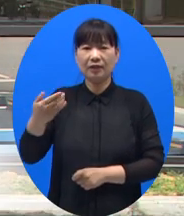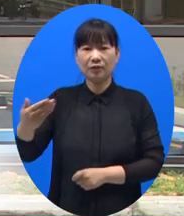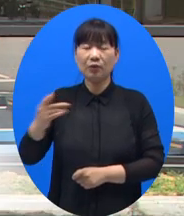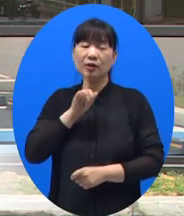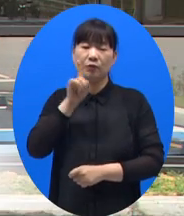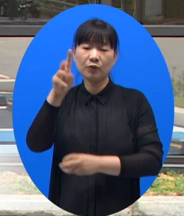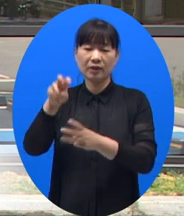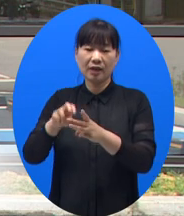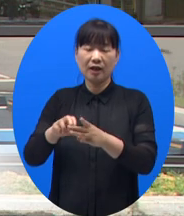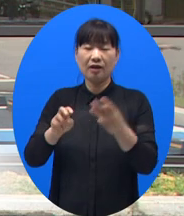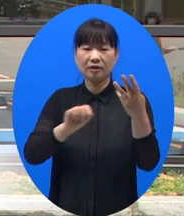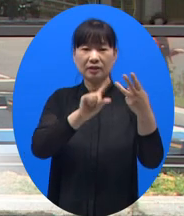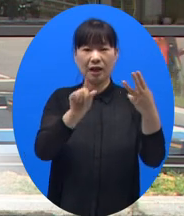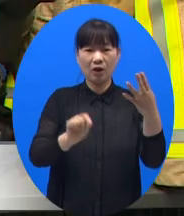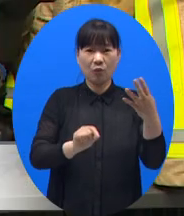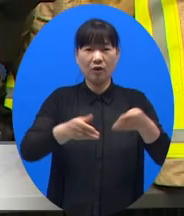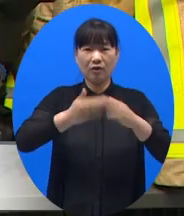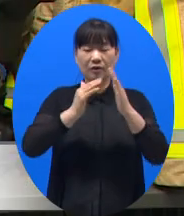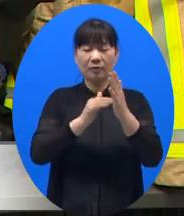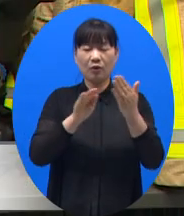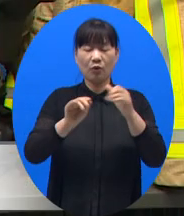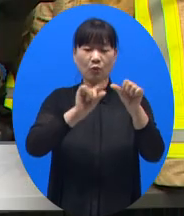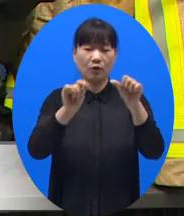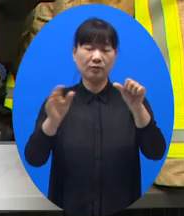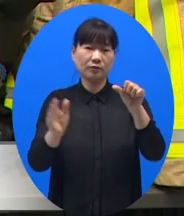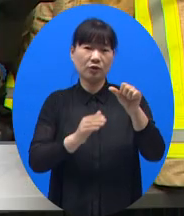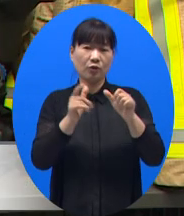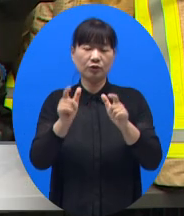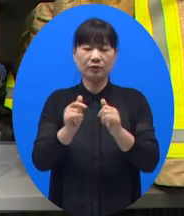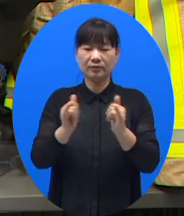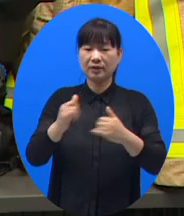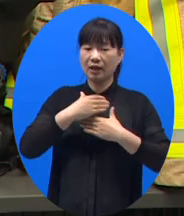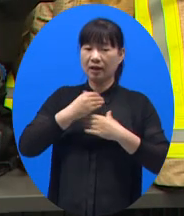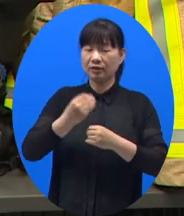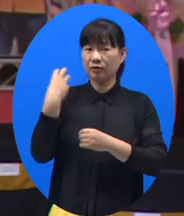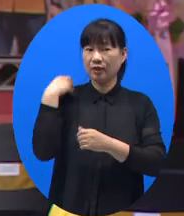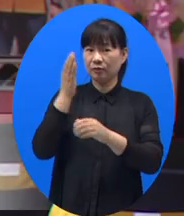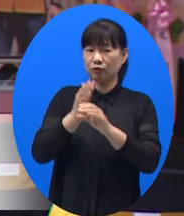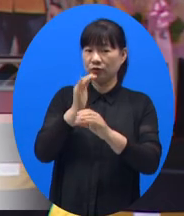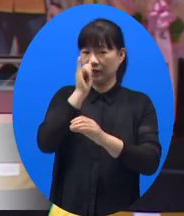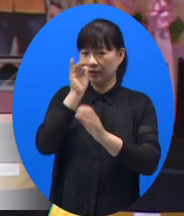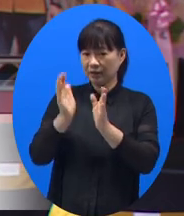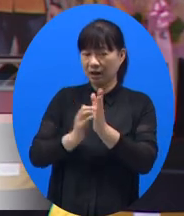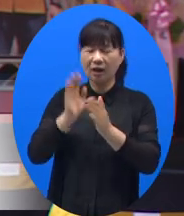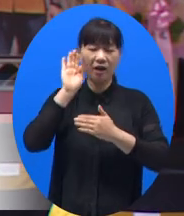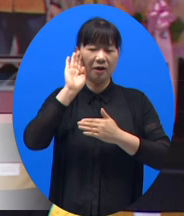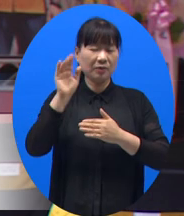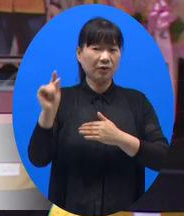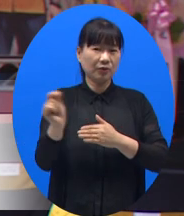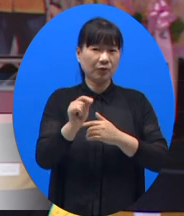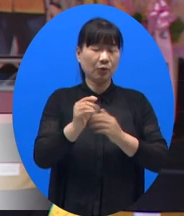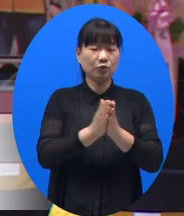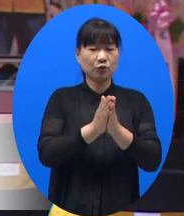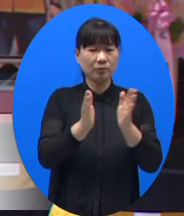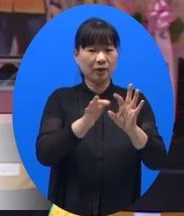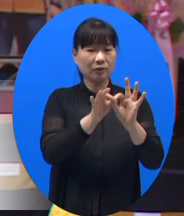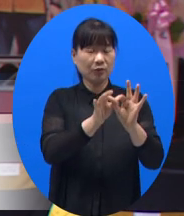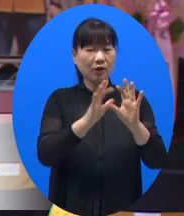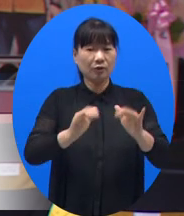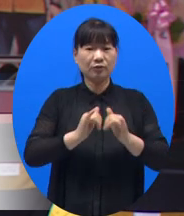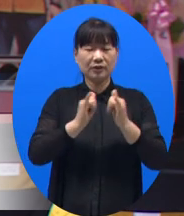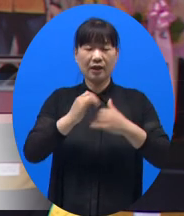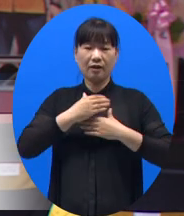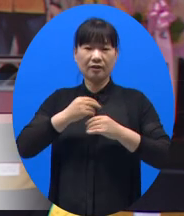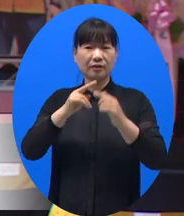신고센터가 올해 4월 건립을 마치고 5월부터 주민들의 안전을 책임지고 있습니다. 앞으로 신속한 출동을 통하여